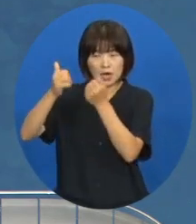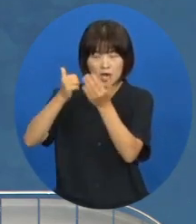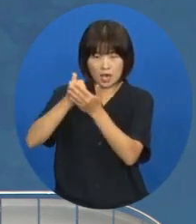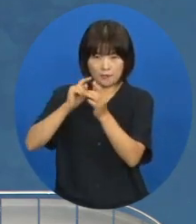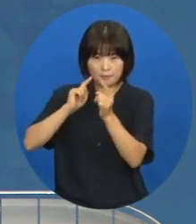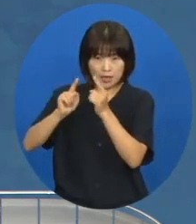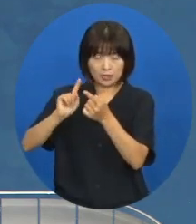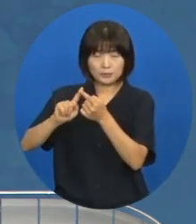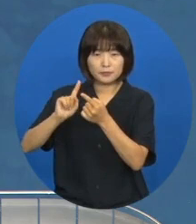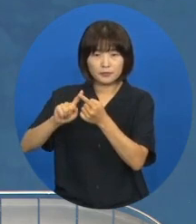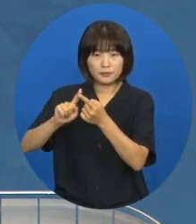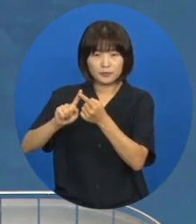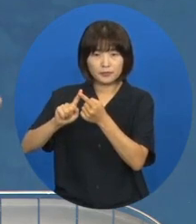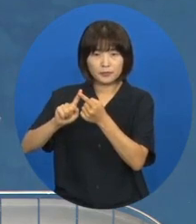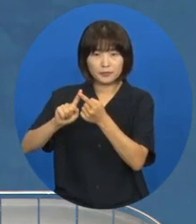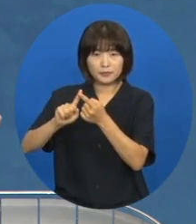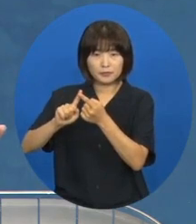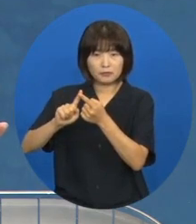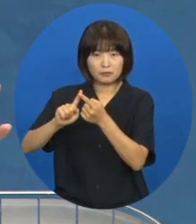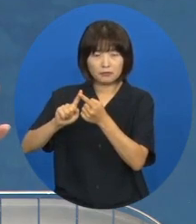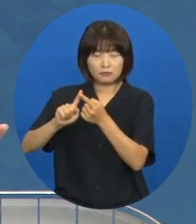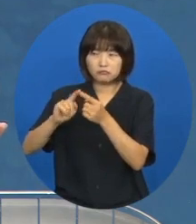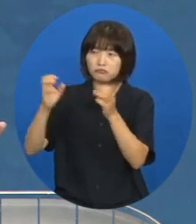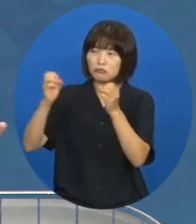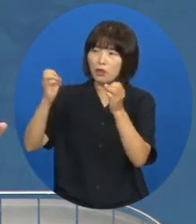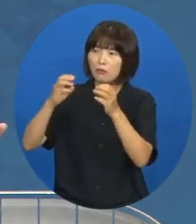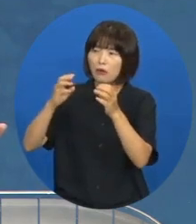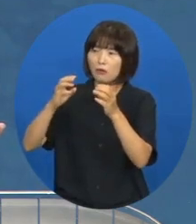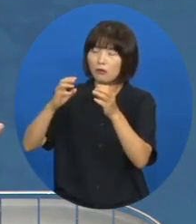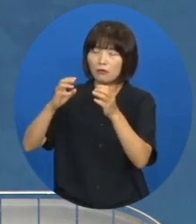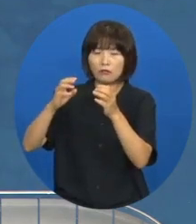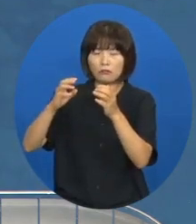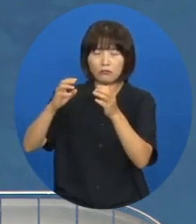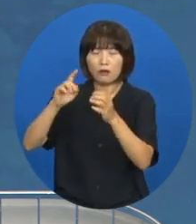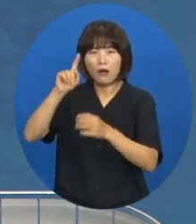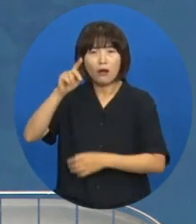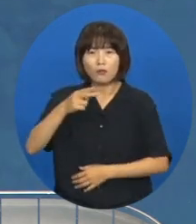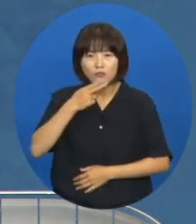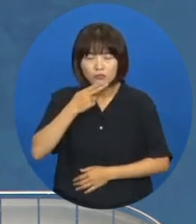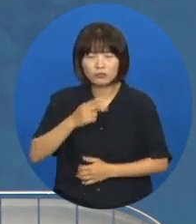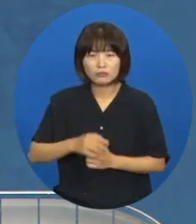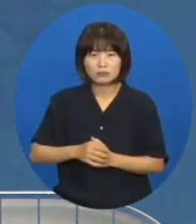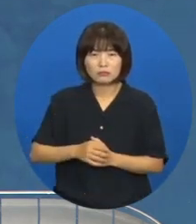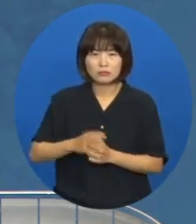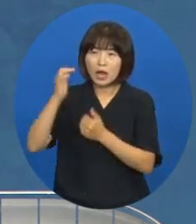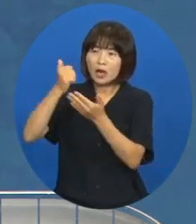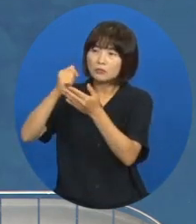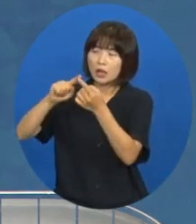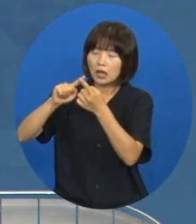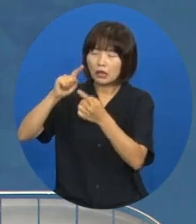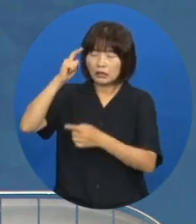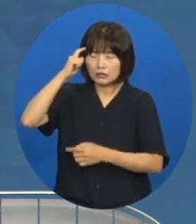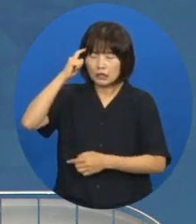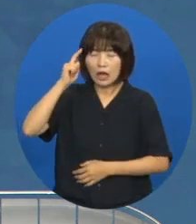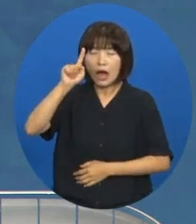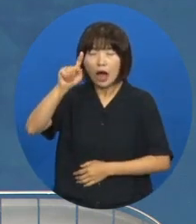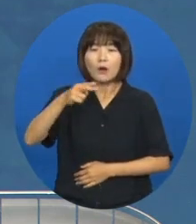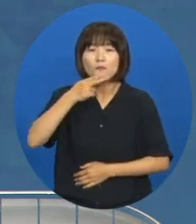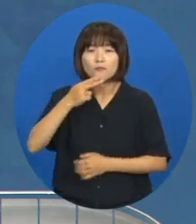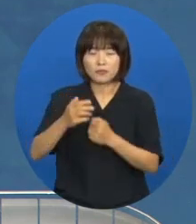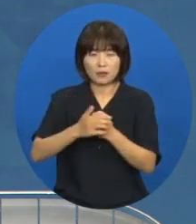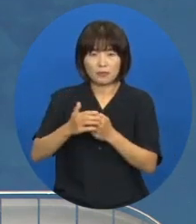말씀에 대해서는 나눌 대화거리가 없어요. 생각해 보지도 않았으니까. 누구를